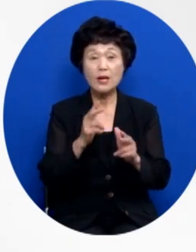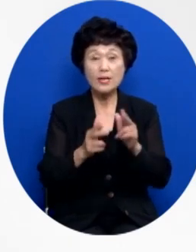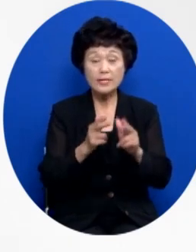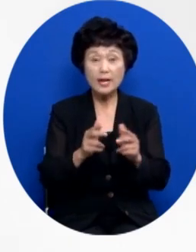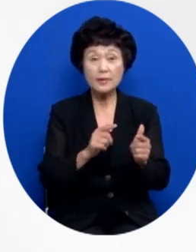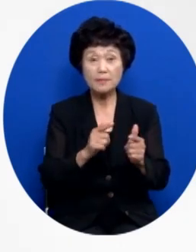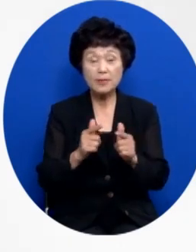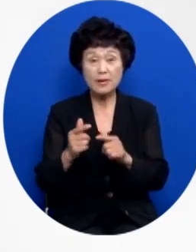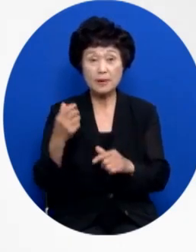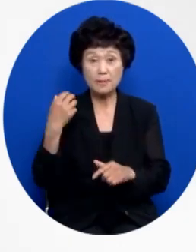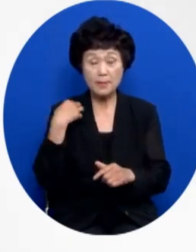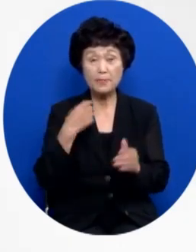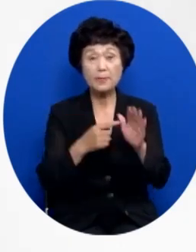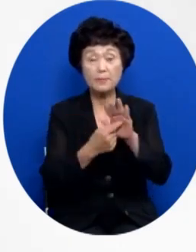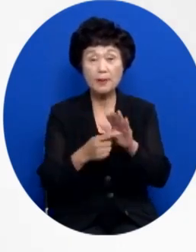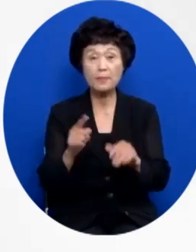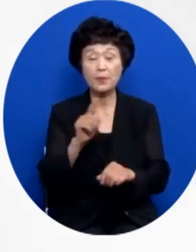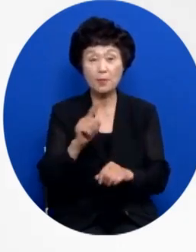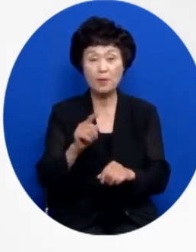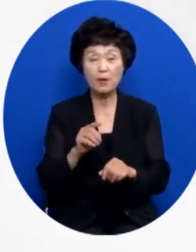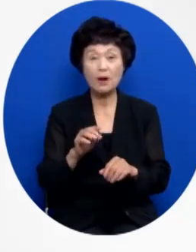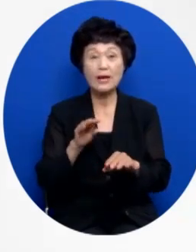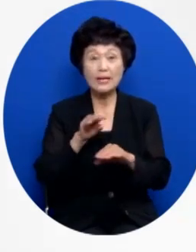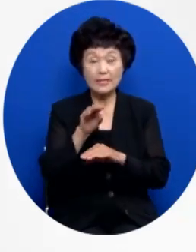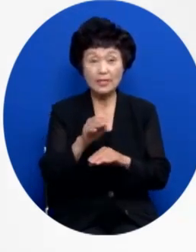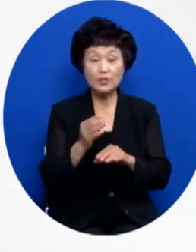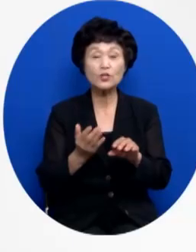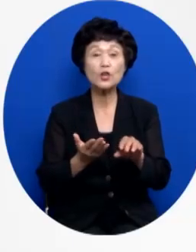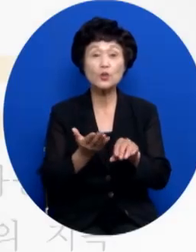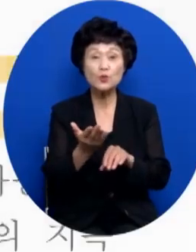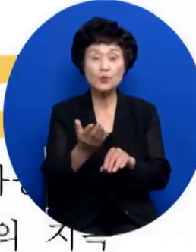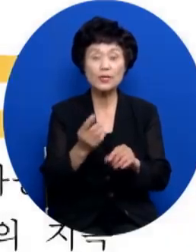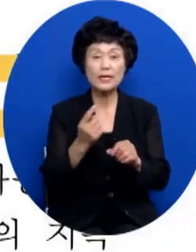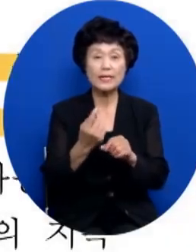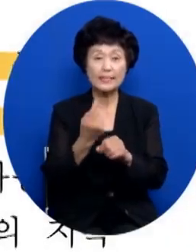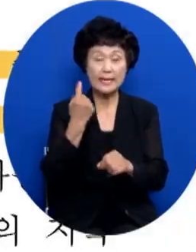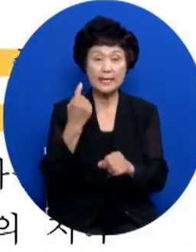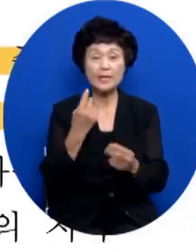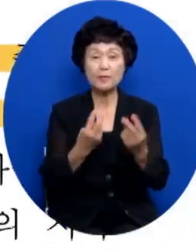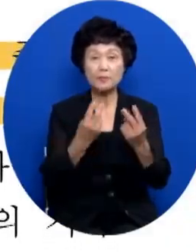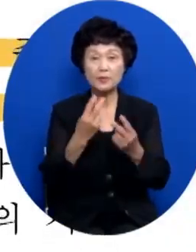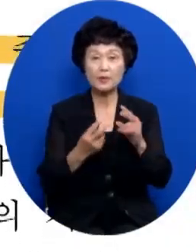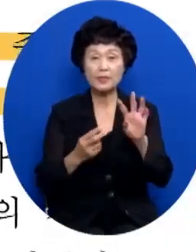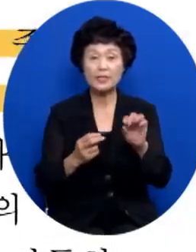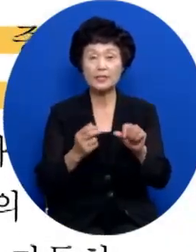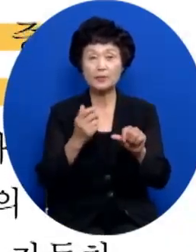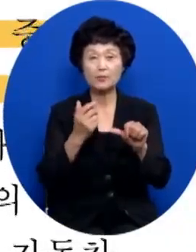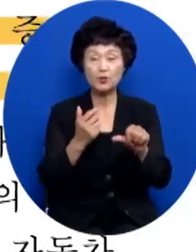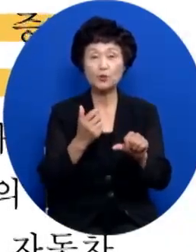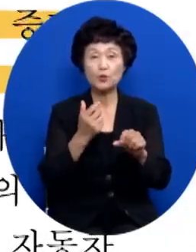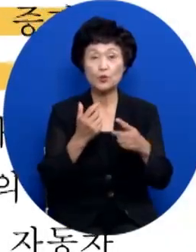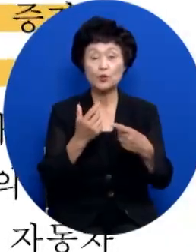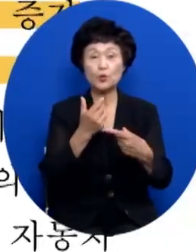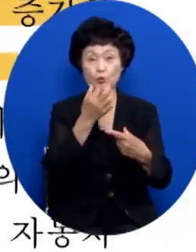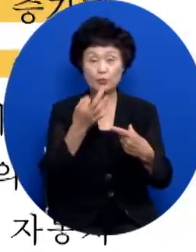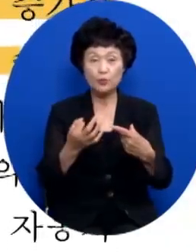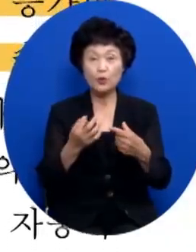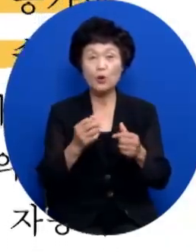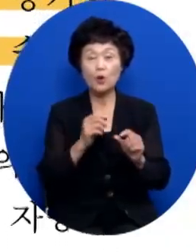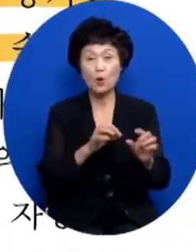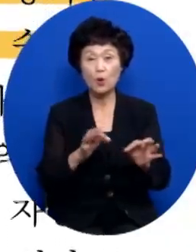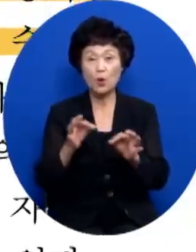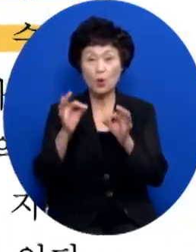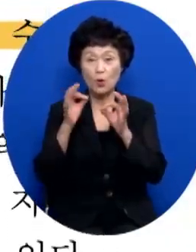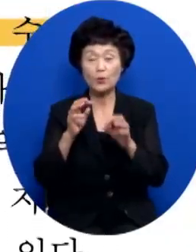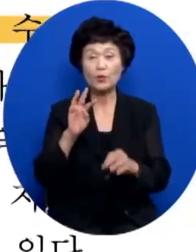산업통상자원부에 따르면 올해 상반기 자동차 수출액은 지난해와 비교해 46% 넘게 오른 357억 달러로